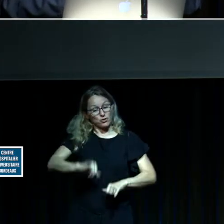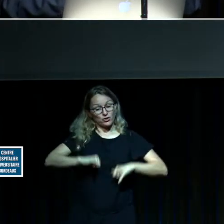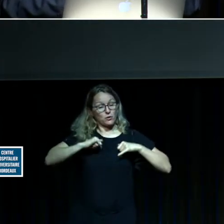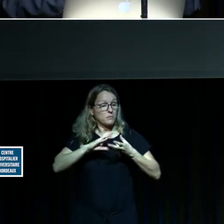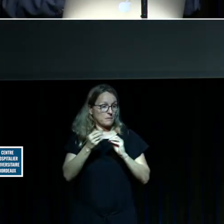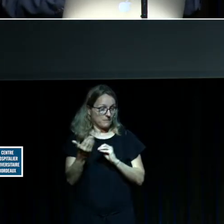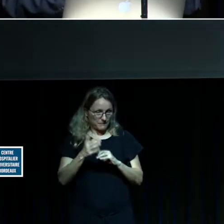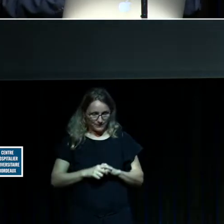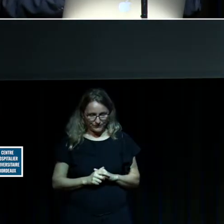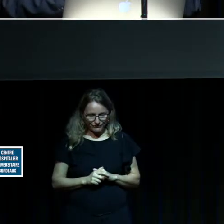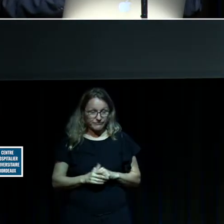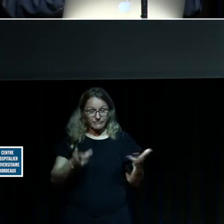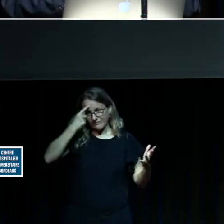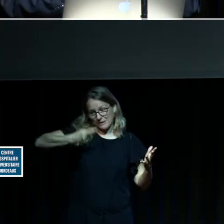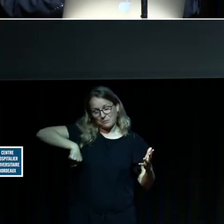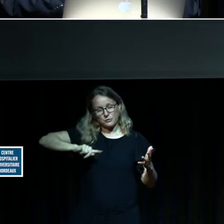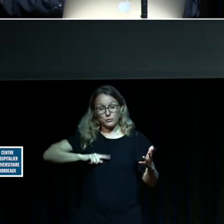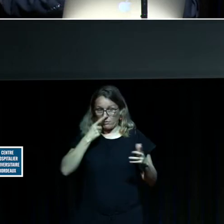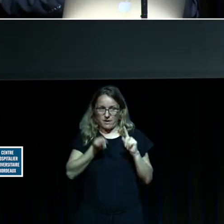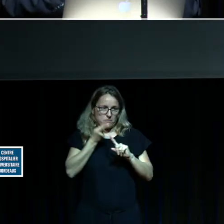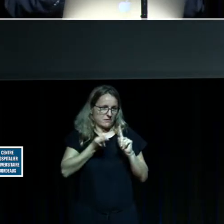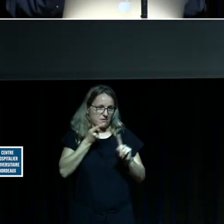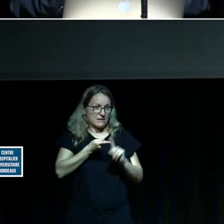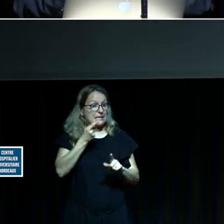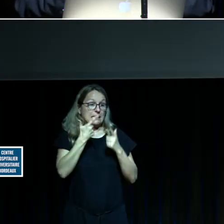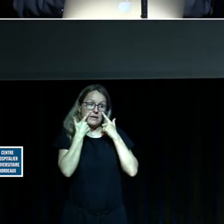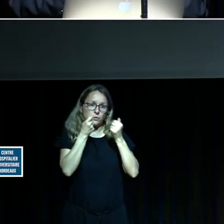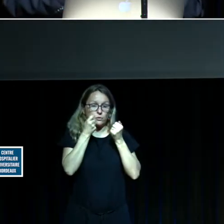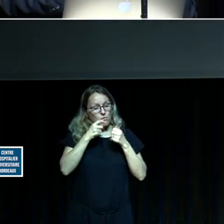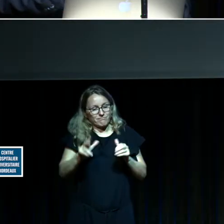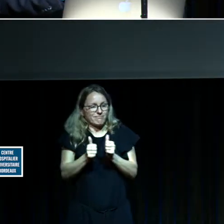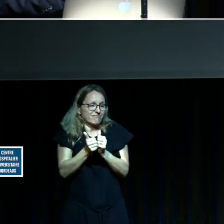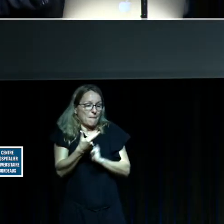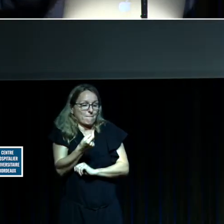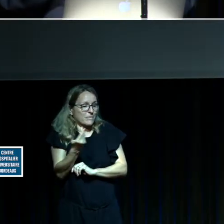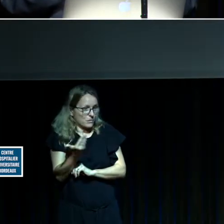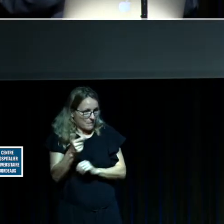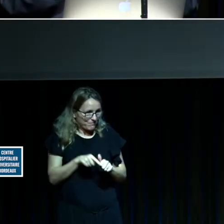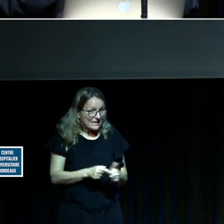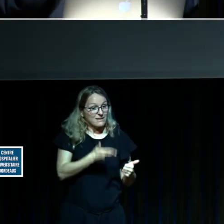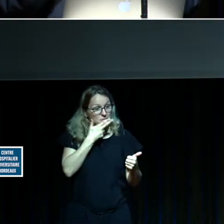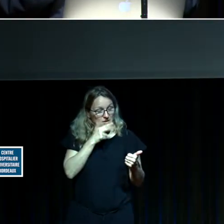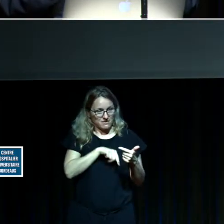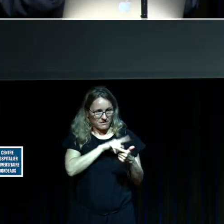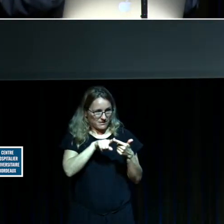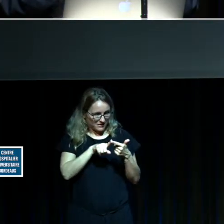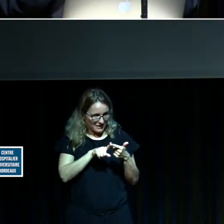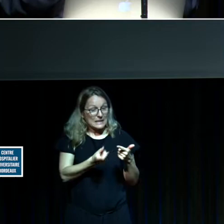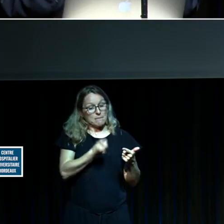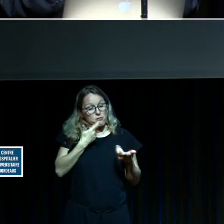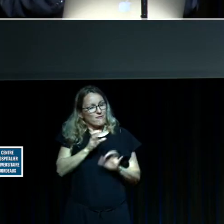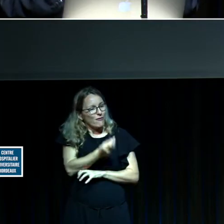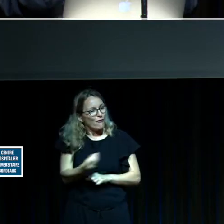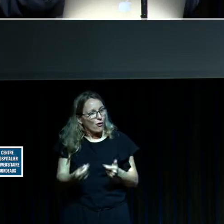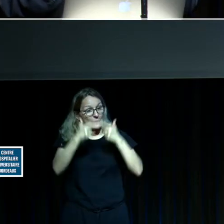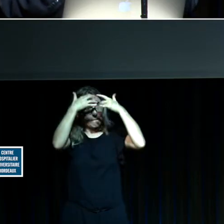association qui... pour nous, est vraiment très importante, qu'il faut à tout prix éviter, c'est l'association tabac, pilule et